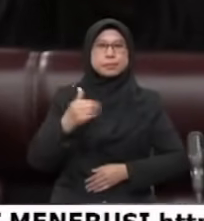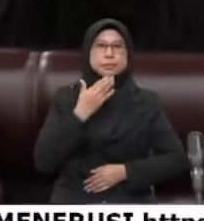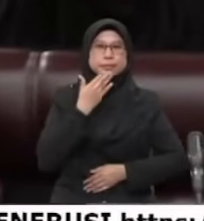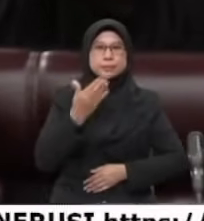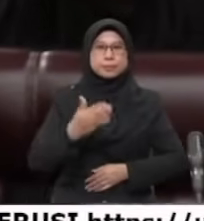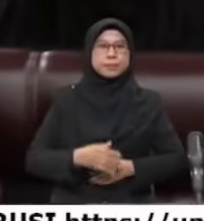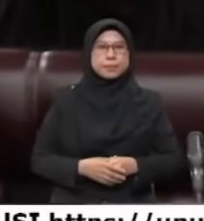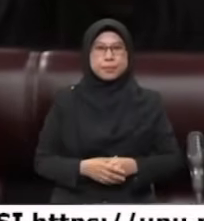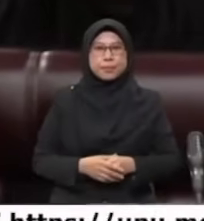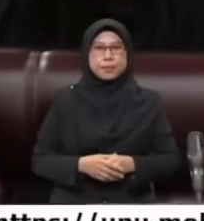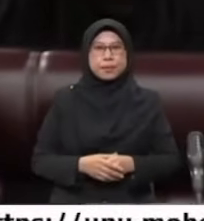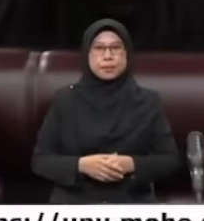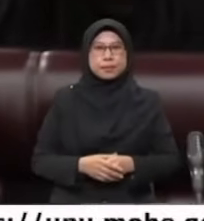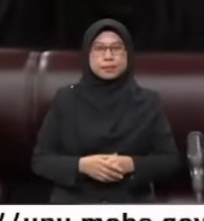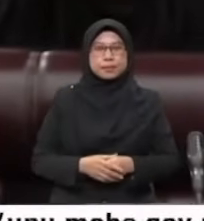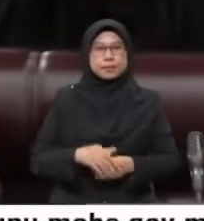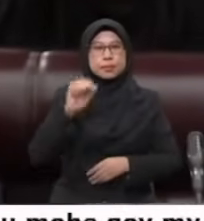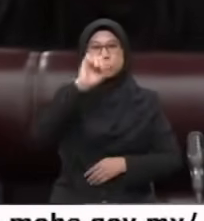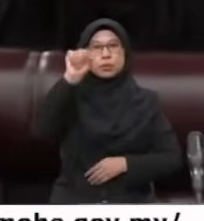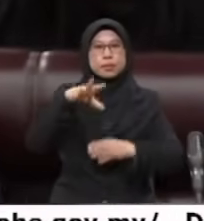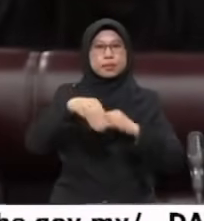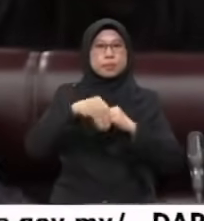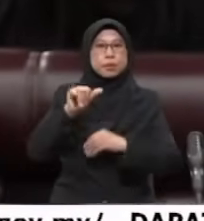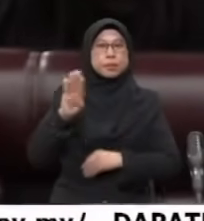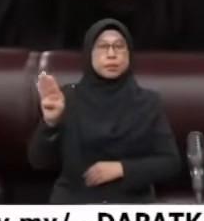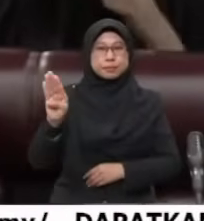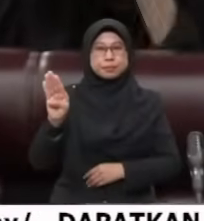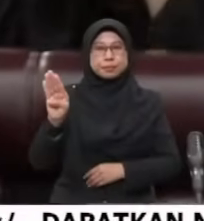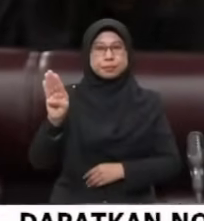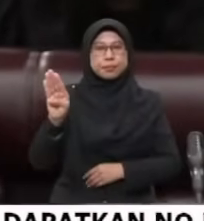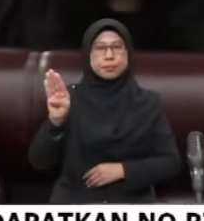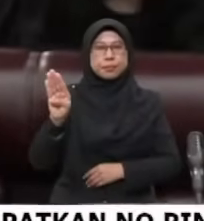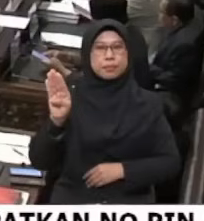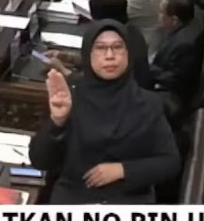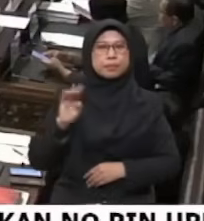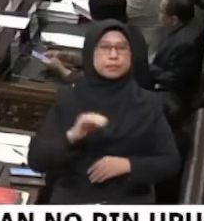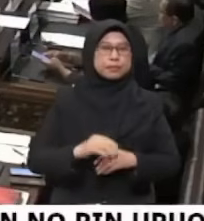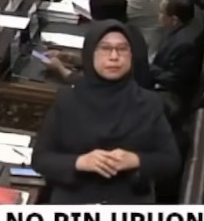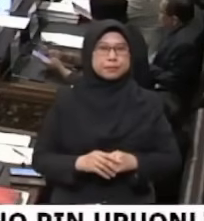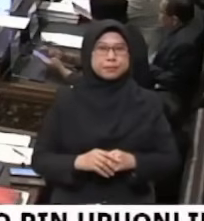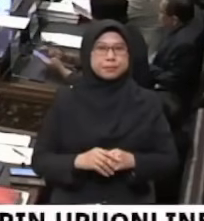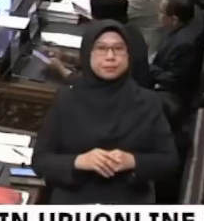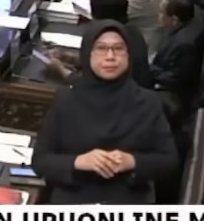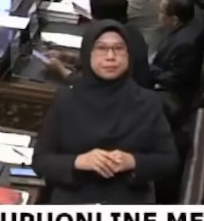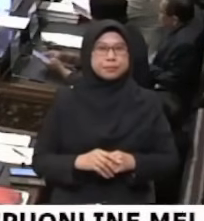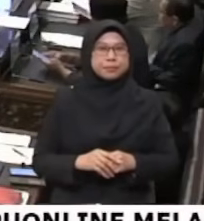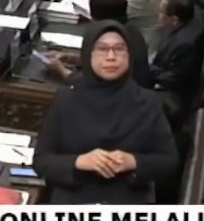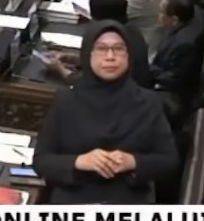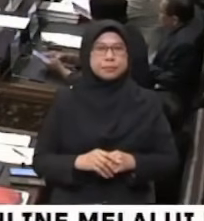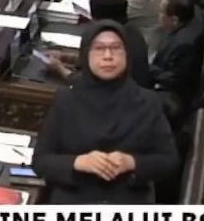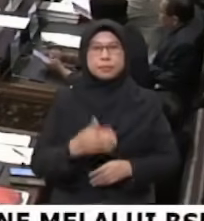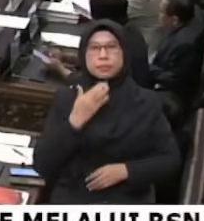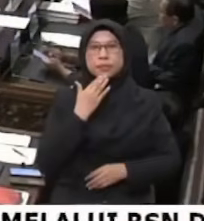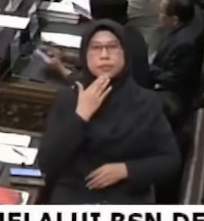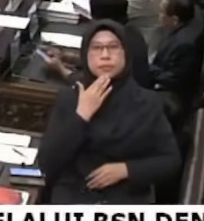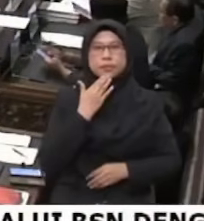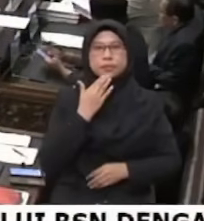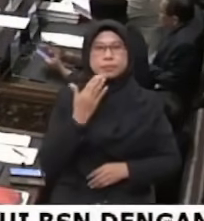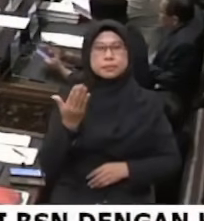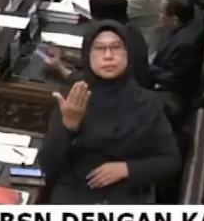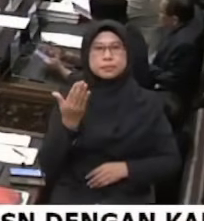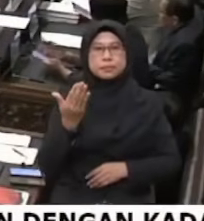terima kasih soalan tambahani soalan tambahan yang dipertua Terima